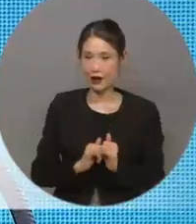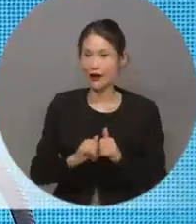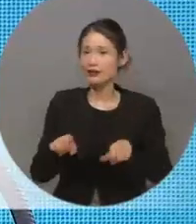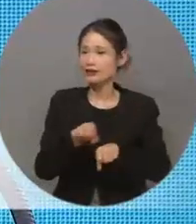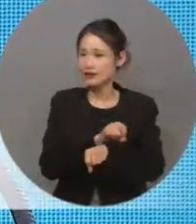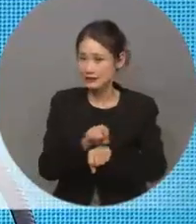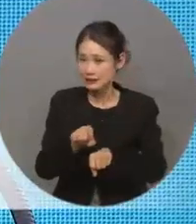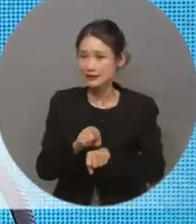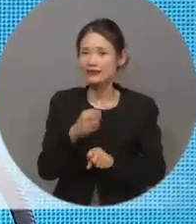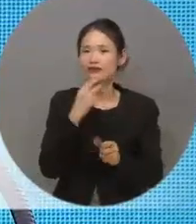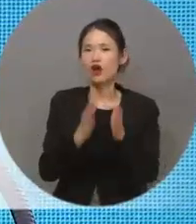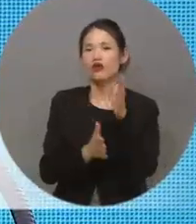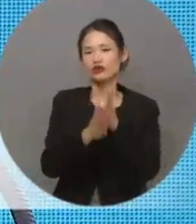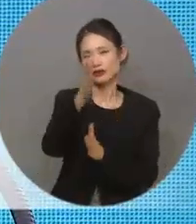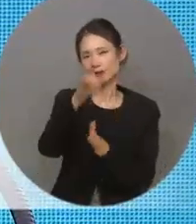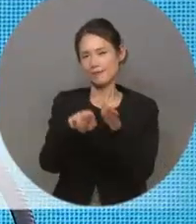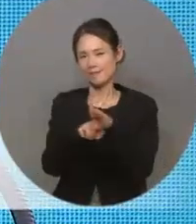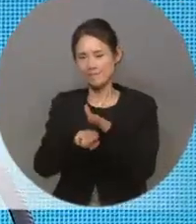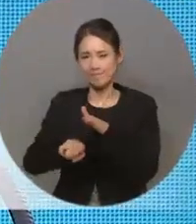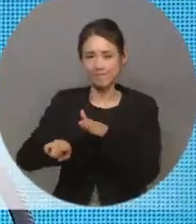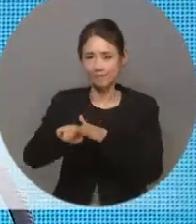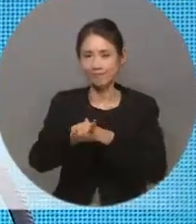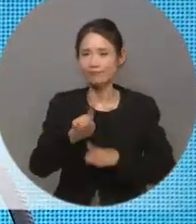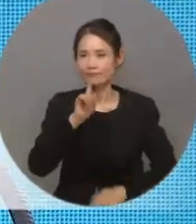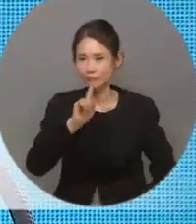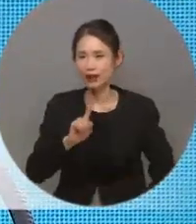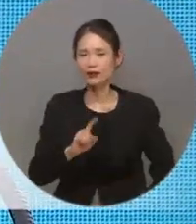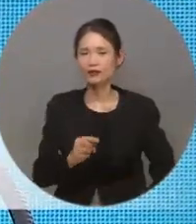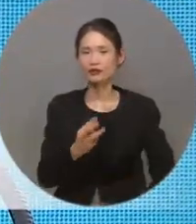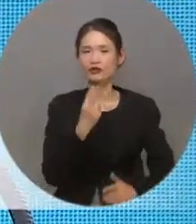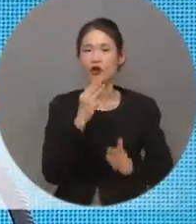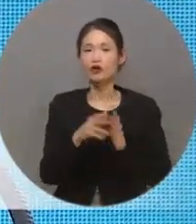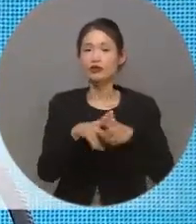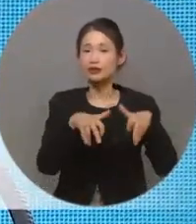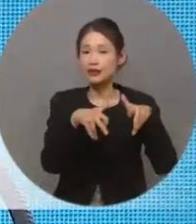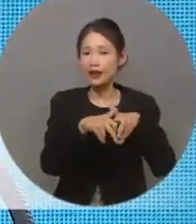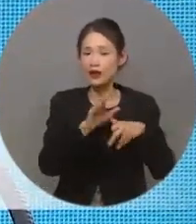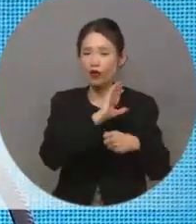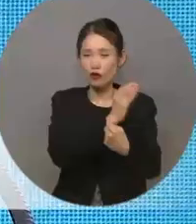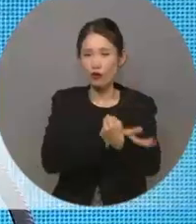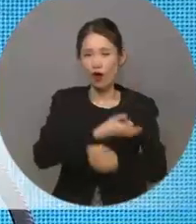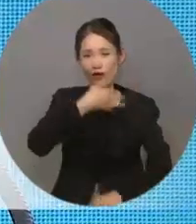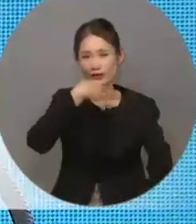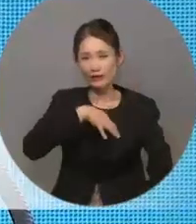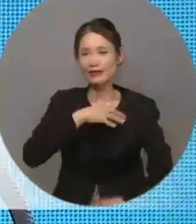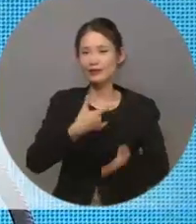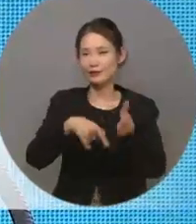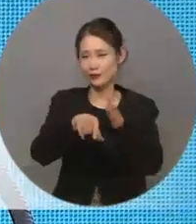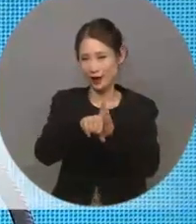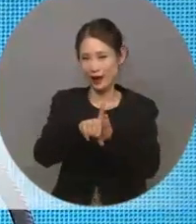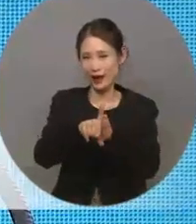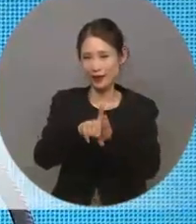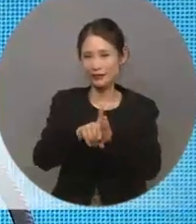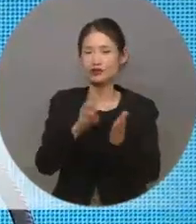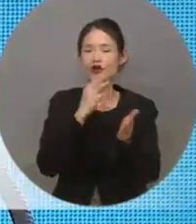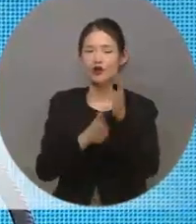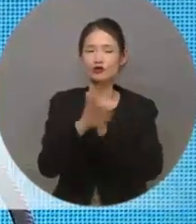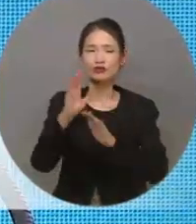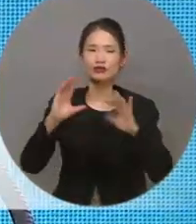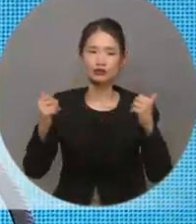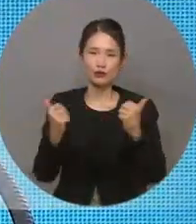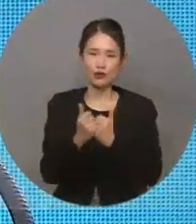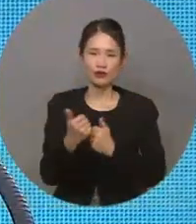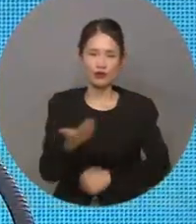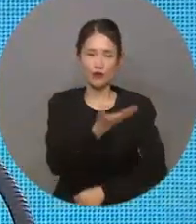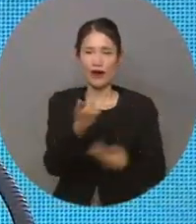특히 서울시가 앞서간다는 것입니다. 서울의 장애인 권익을 위해서 우리 서울시의회도 여러분과